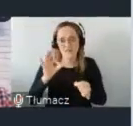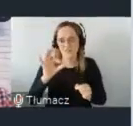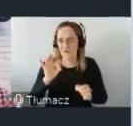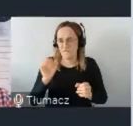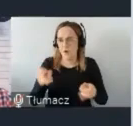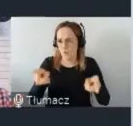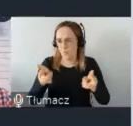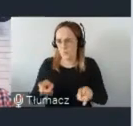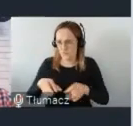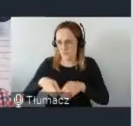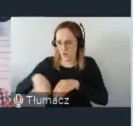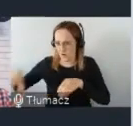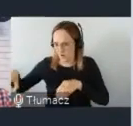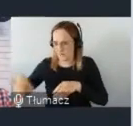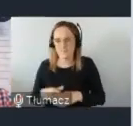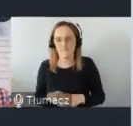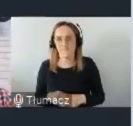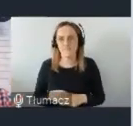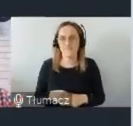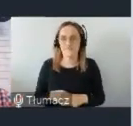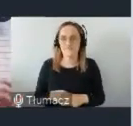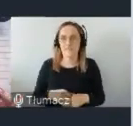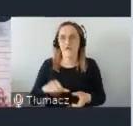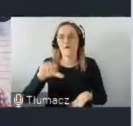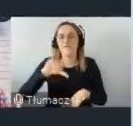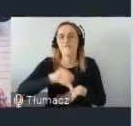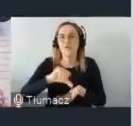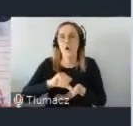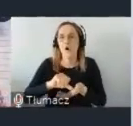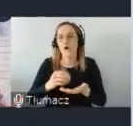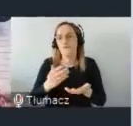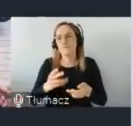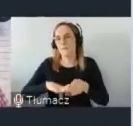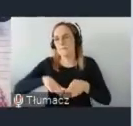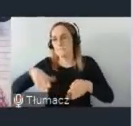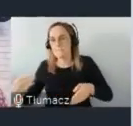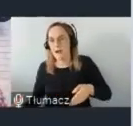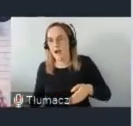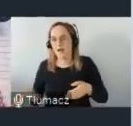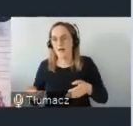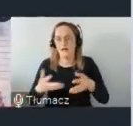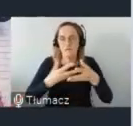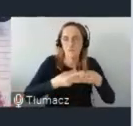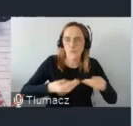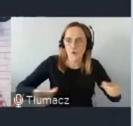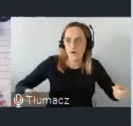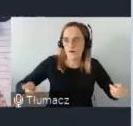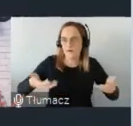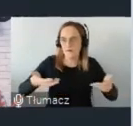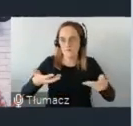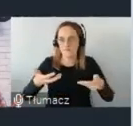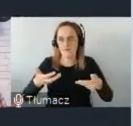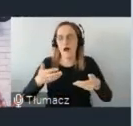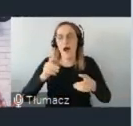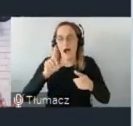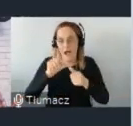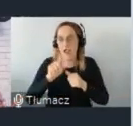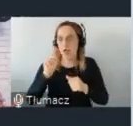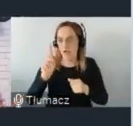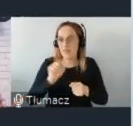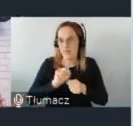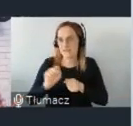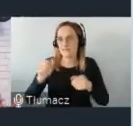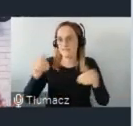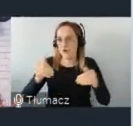Czyli nie tak jak w rzeczywistości rozszerzenie tutaj na środku wpada nam w przedmiotów, zatapia się w podłogę, ale rozpoznaje, gdzie są te